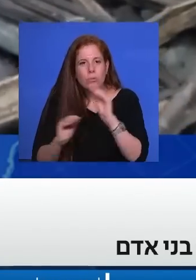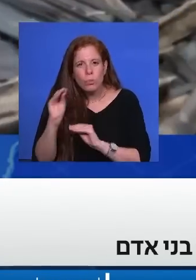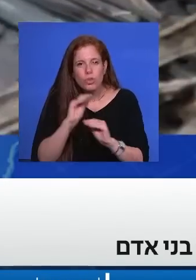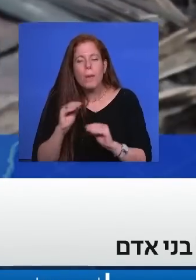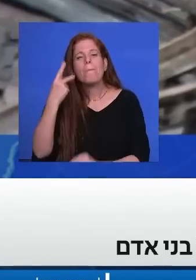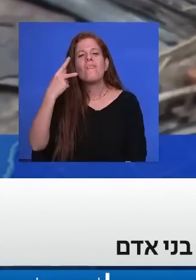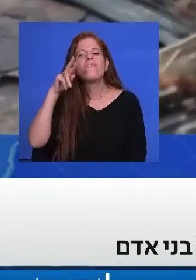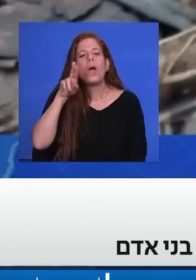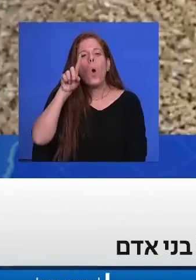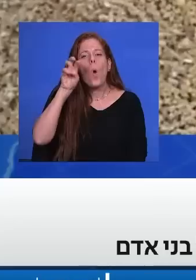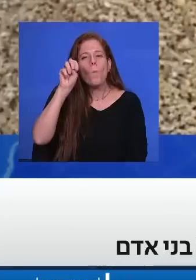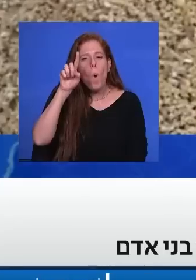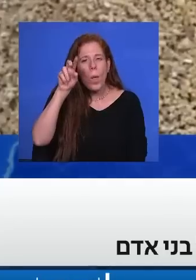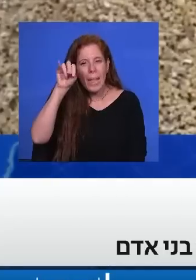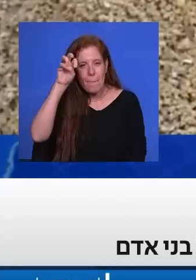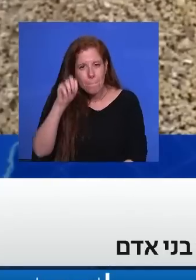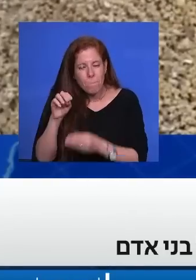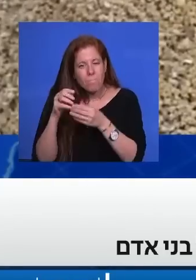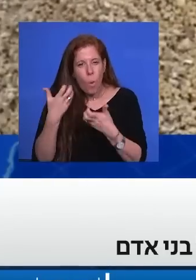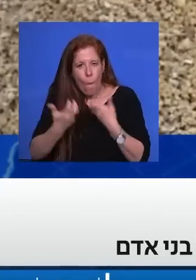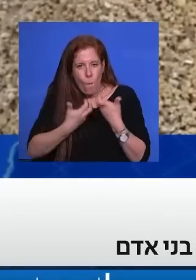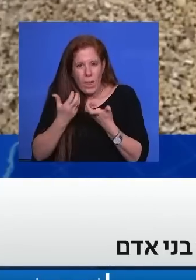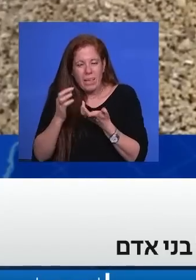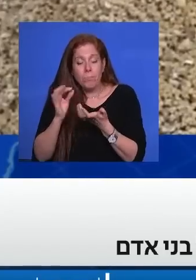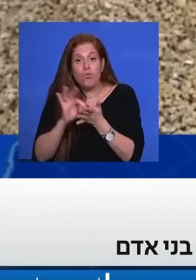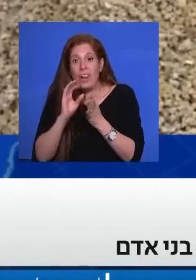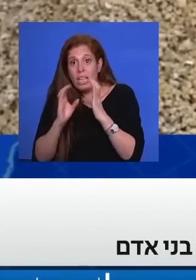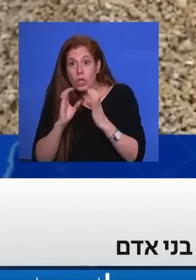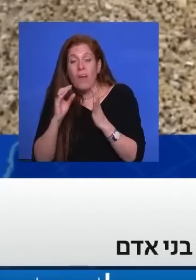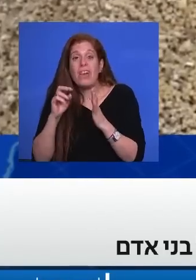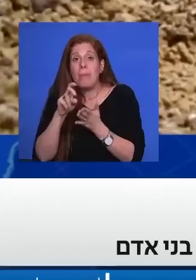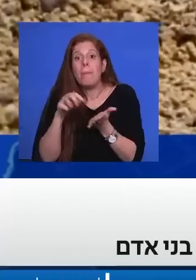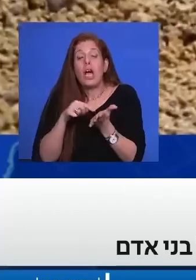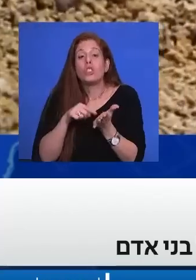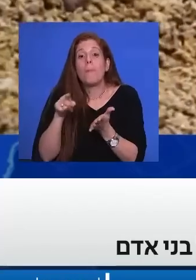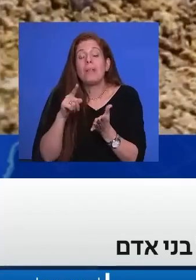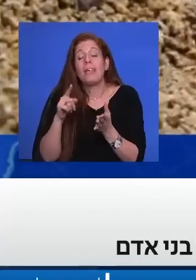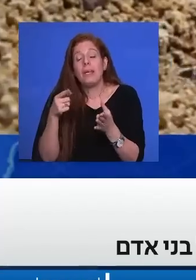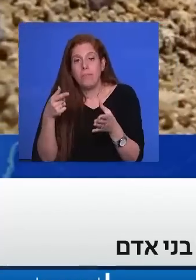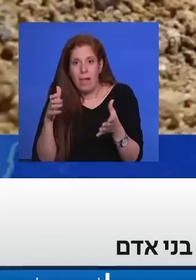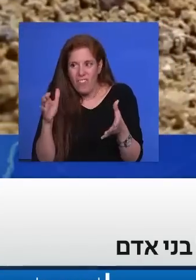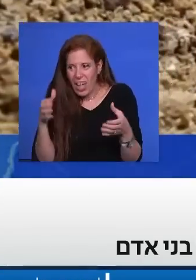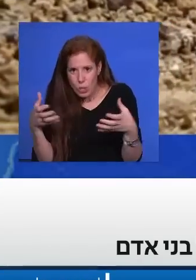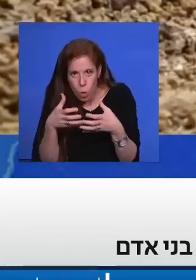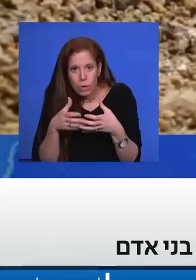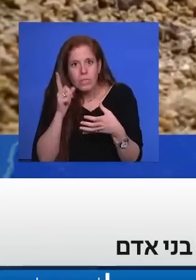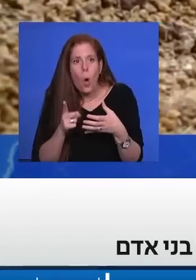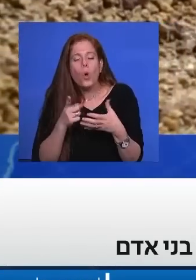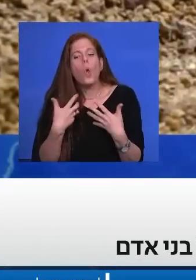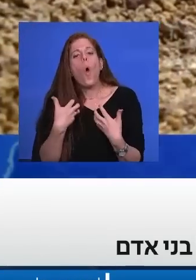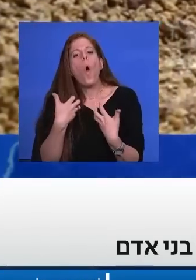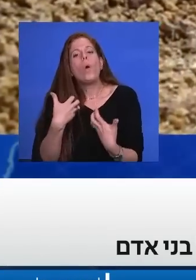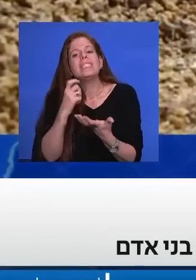בפרומונים, בריחות כדי לתקשר, אבל נמלים, בגלל שהם חברתיות, הם צריכות אוצר מילים יותר עשיר. ולכן הם